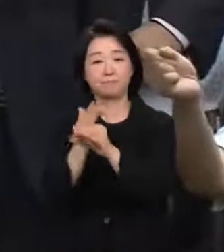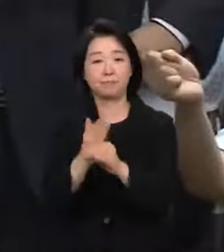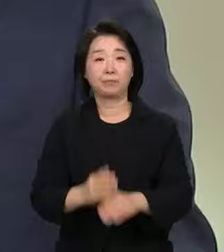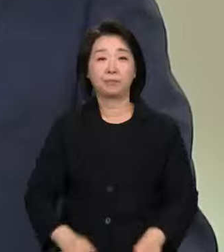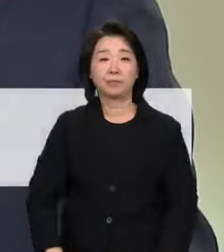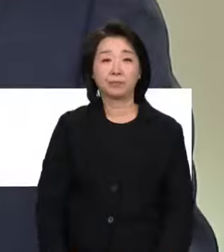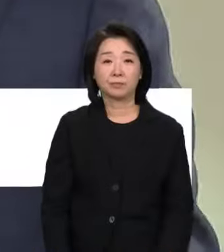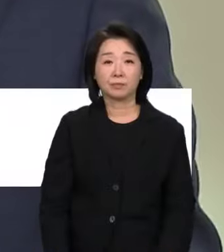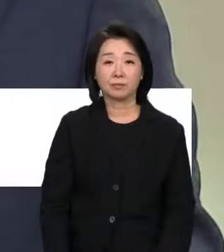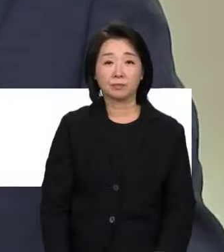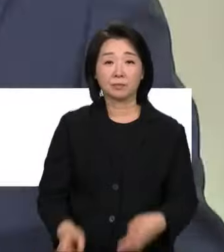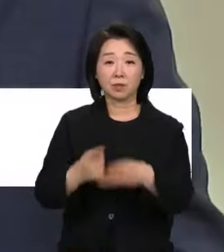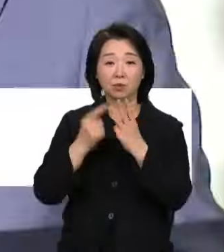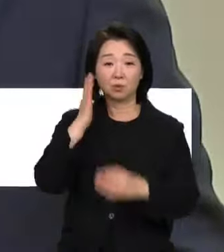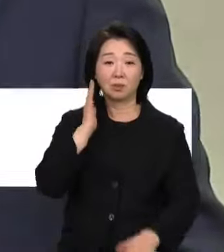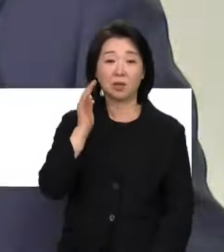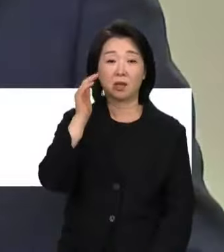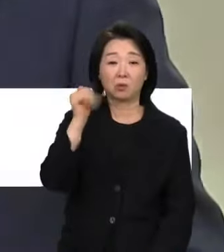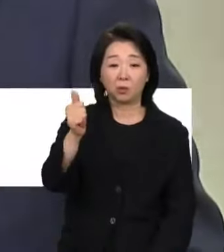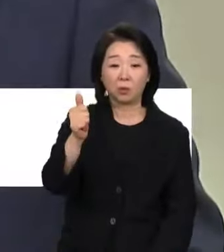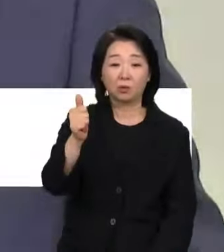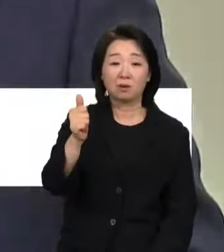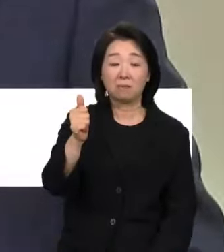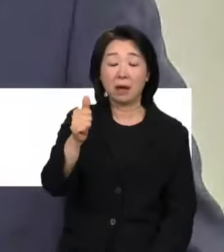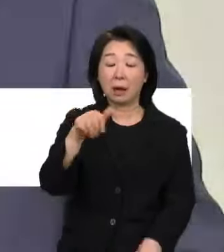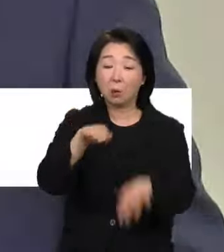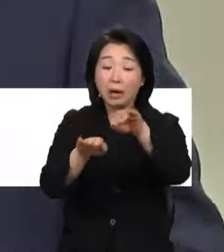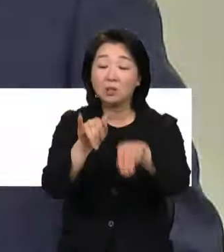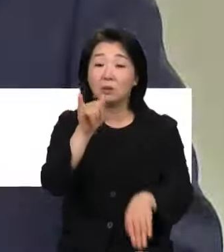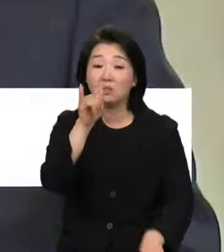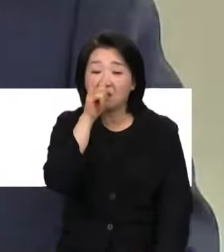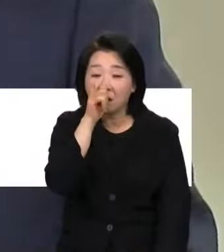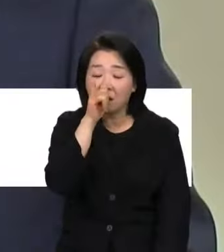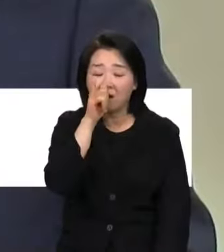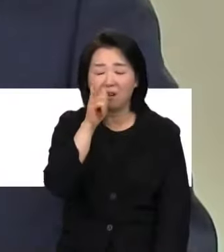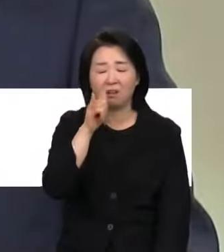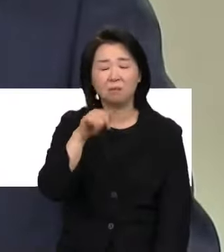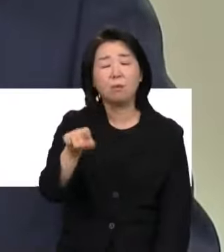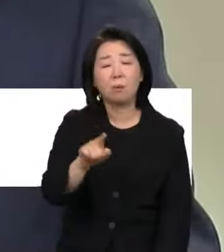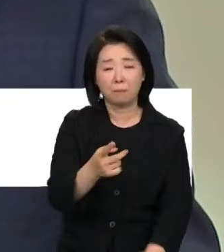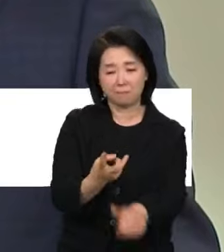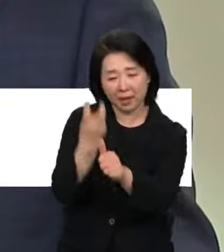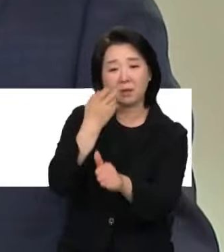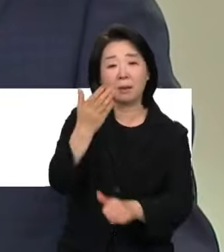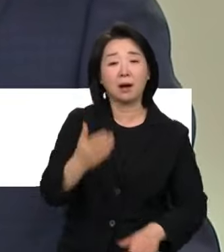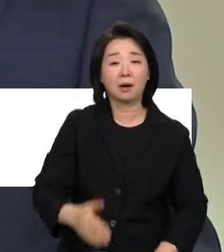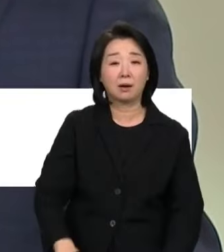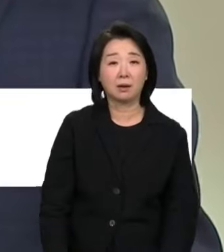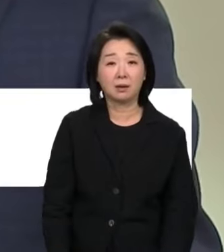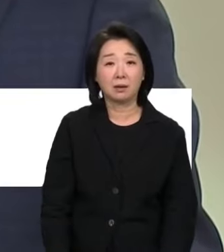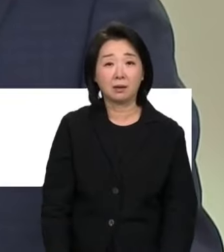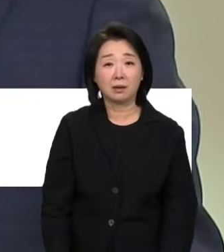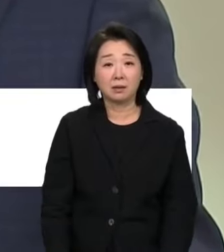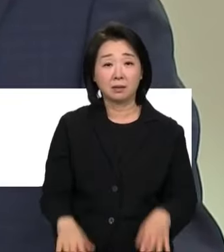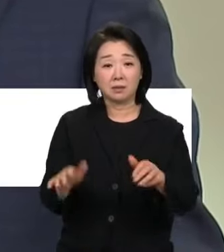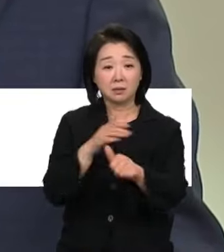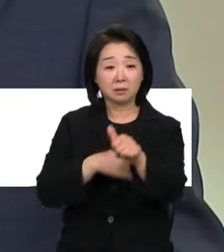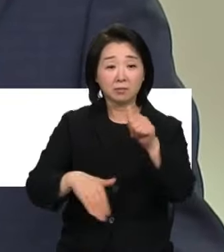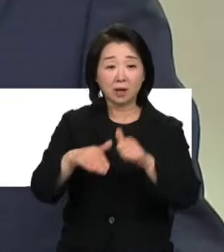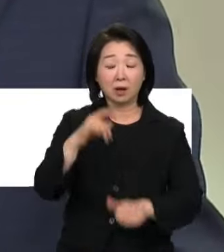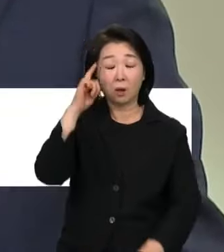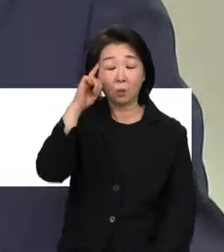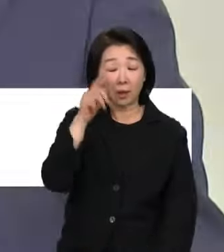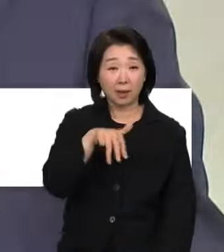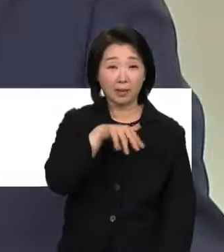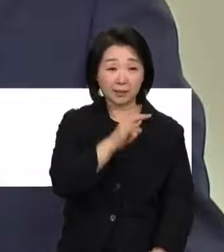윤성을 대통령의 관여가 확인되면 이건 바로 탄핵 사이고 됩니다 그래서 어떻게든 그 최해경